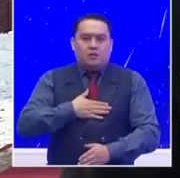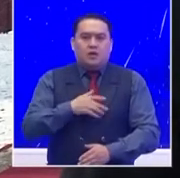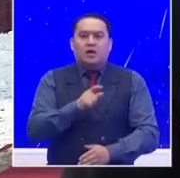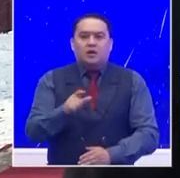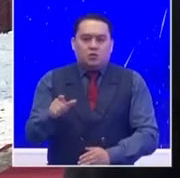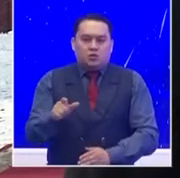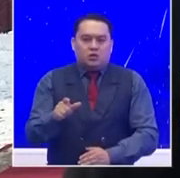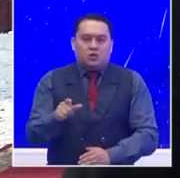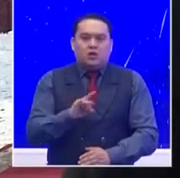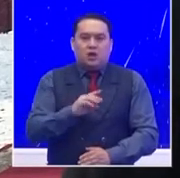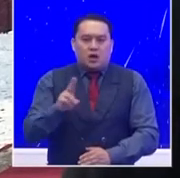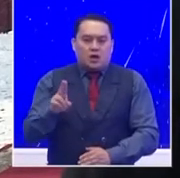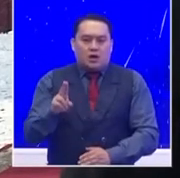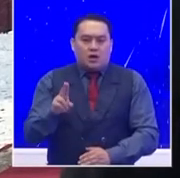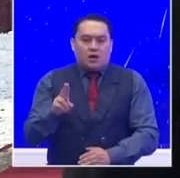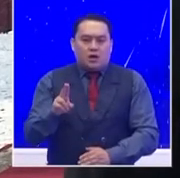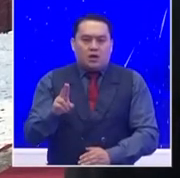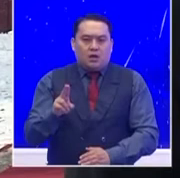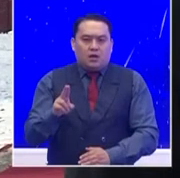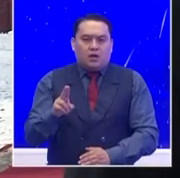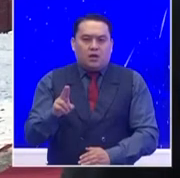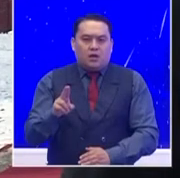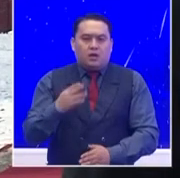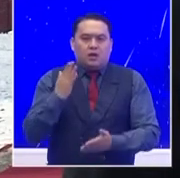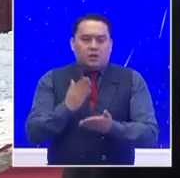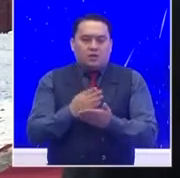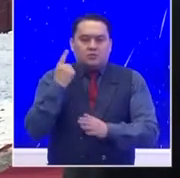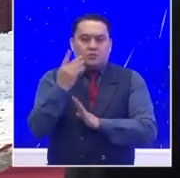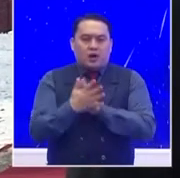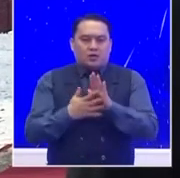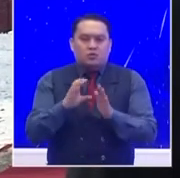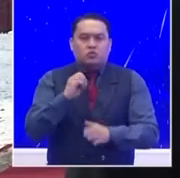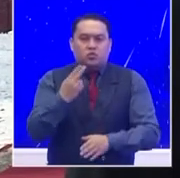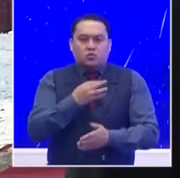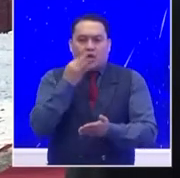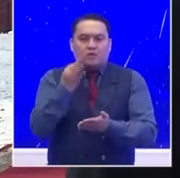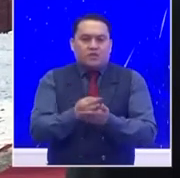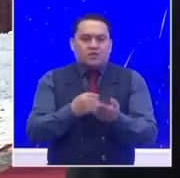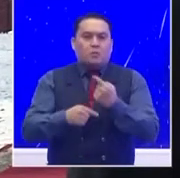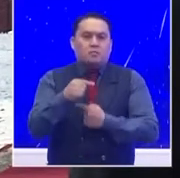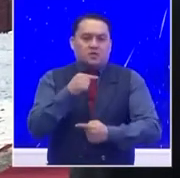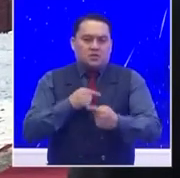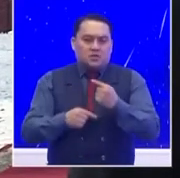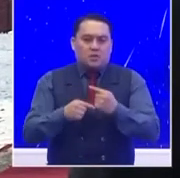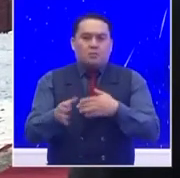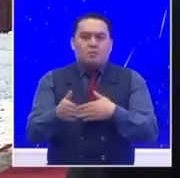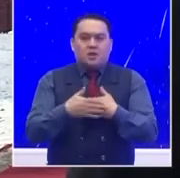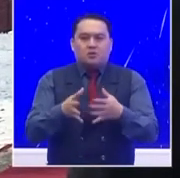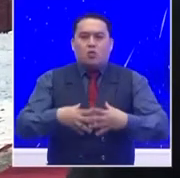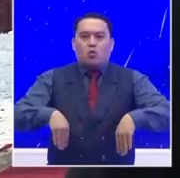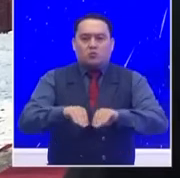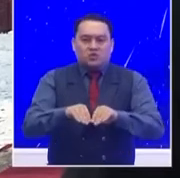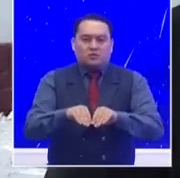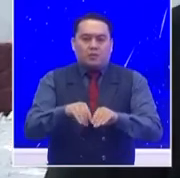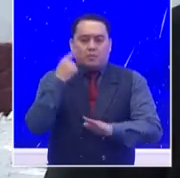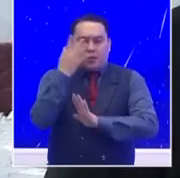республики казахстан есть такое понятие социальная ответственность бизнеса перед обществом мы это четко